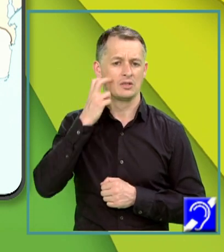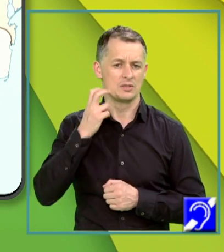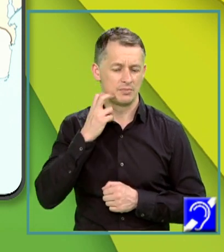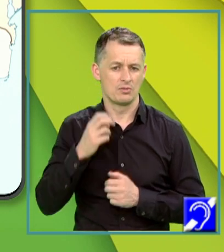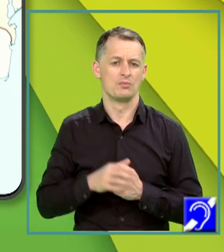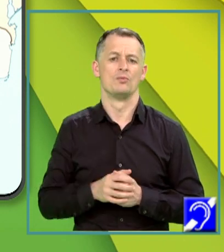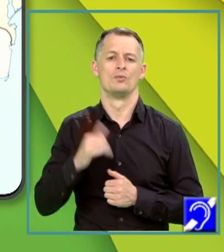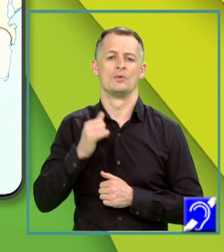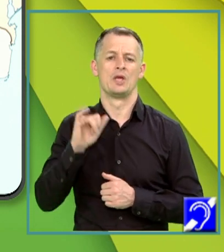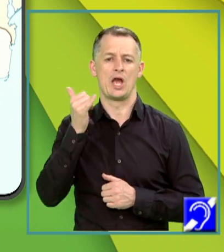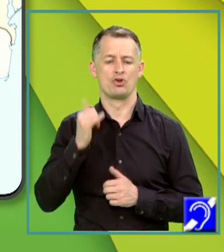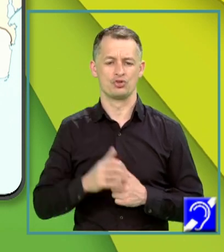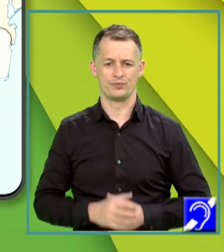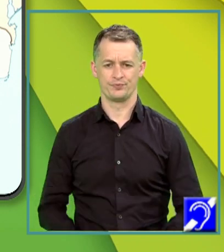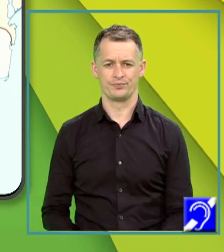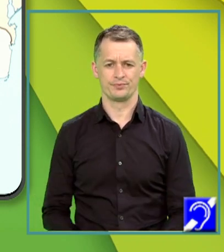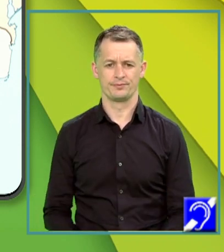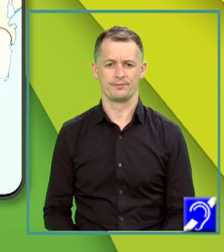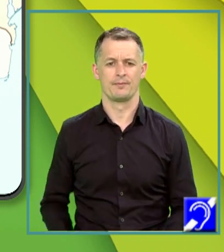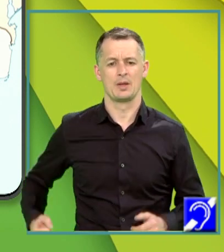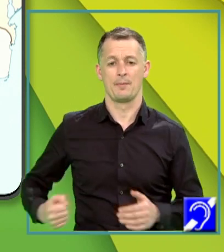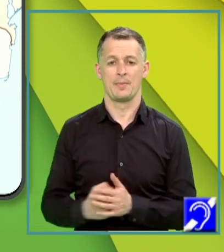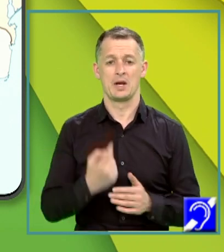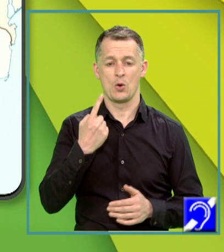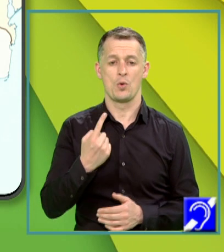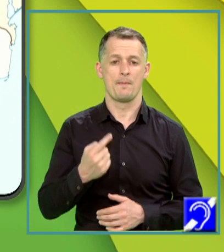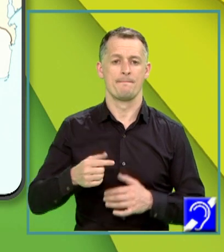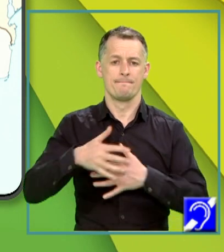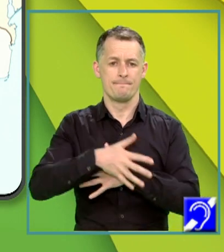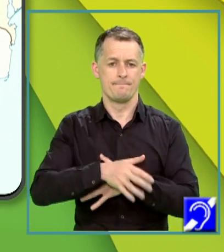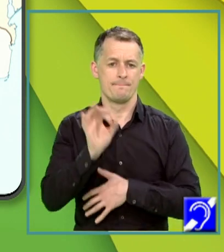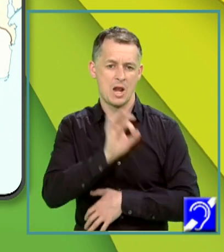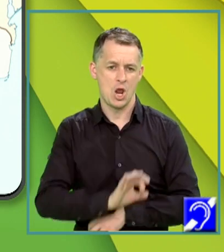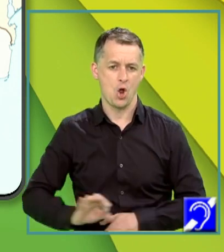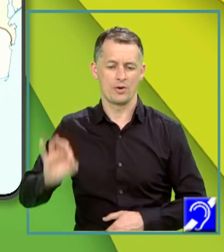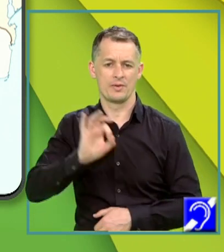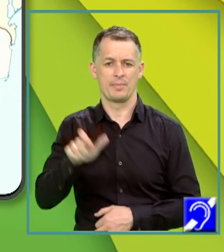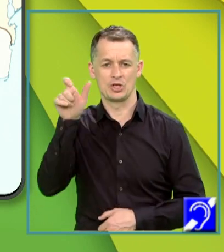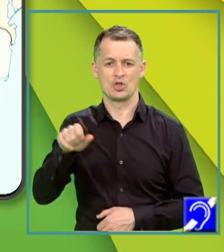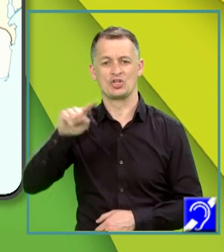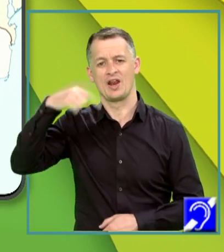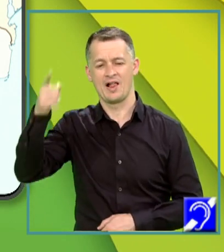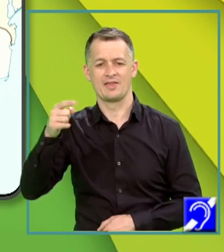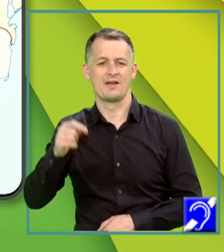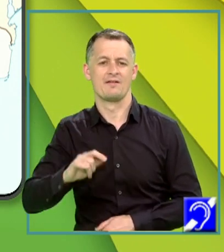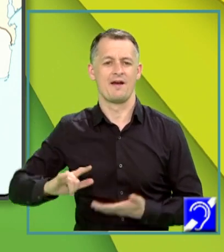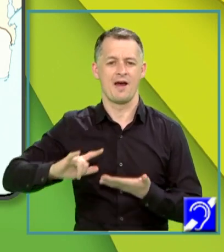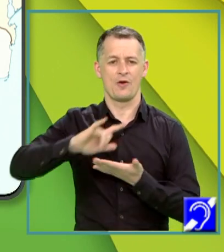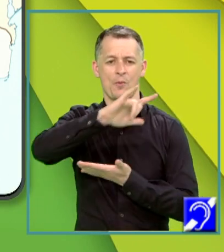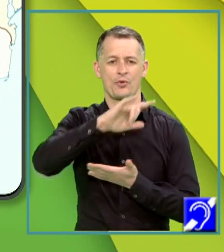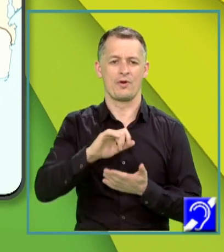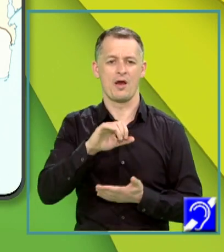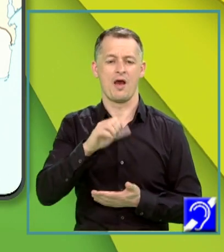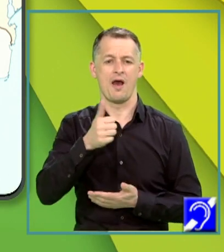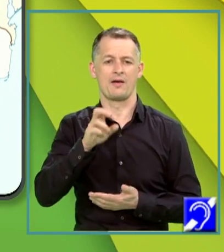Iași cu un trafic de pasageri de până la un milion de persoane iar apoi celelalte aeroporturi respectiv Arad